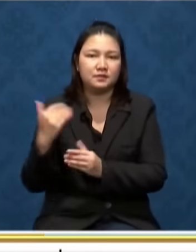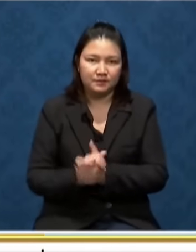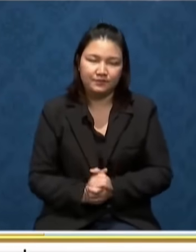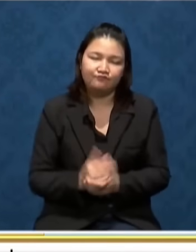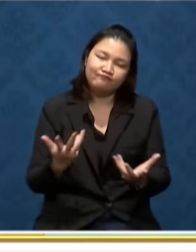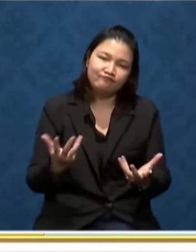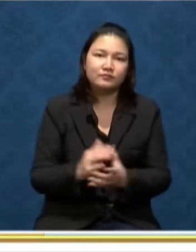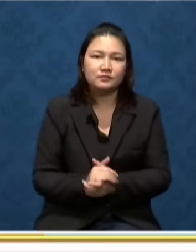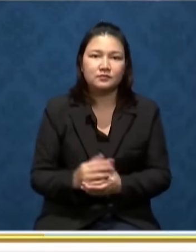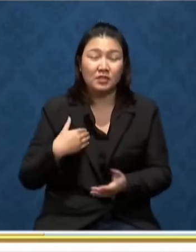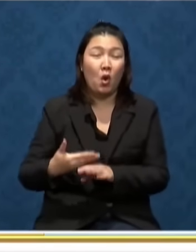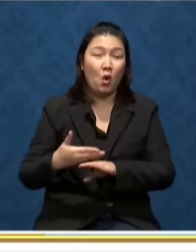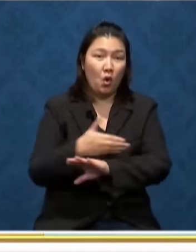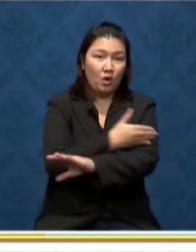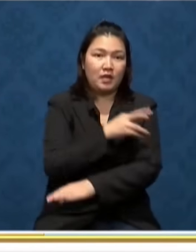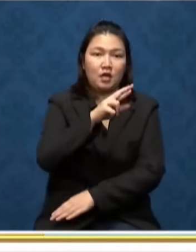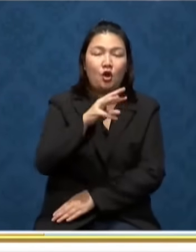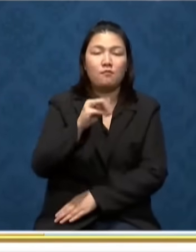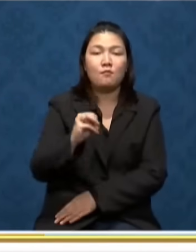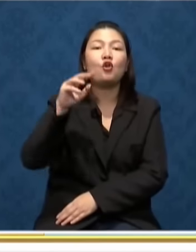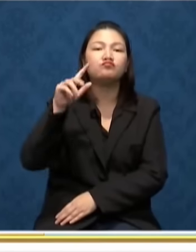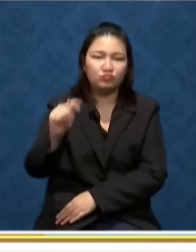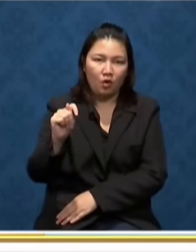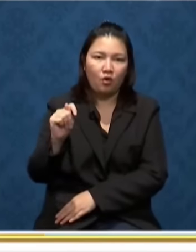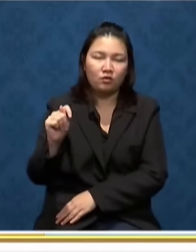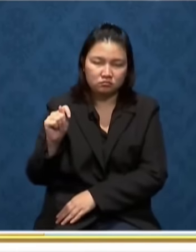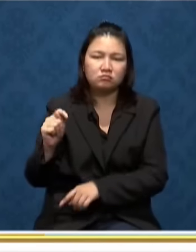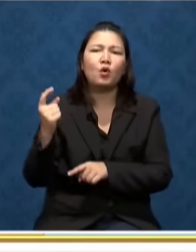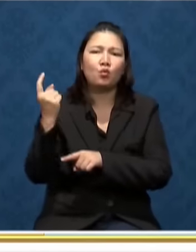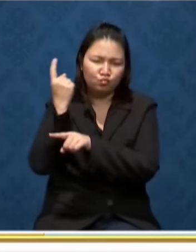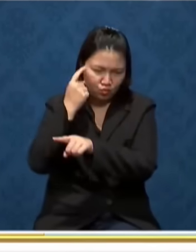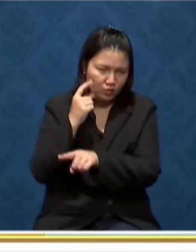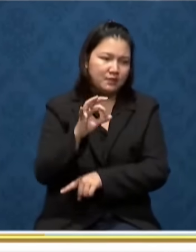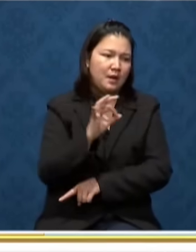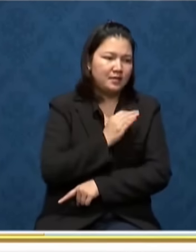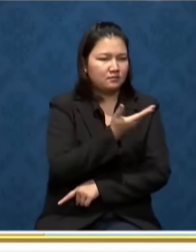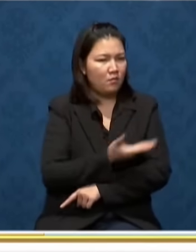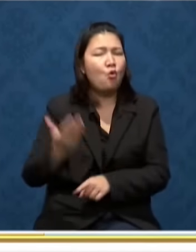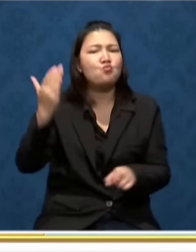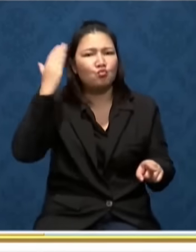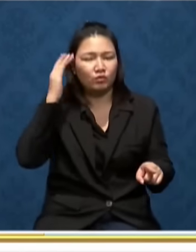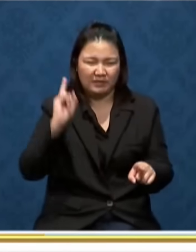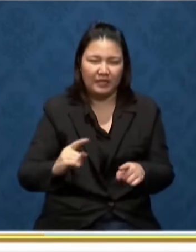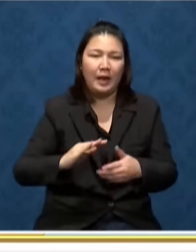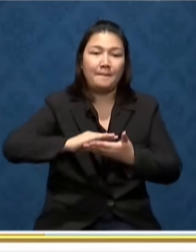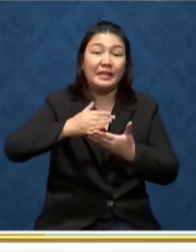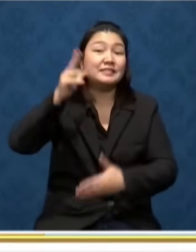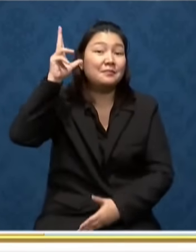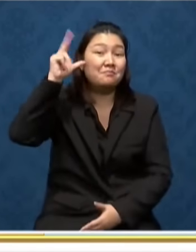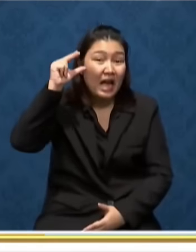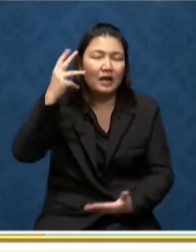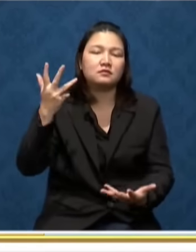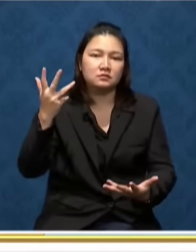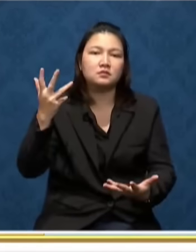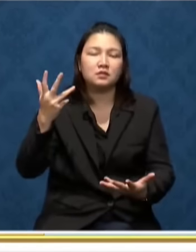ที่ท่านรัฐมนตรีได้อภิปรายในสภาทุกคนก็ทราบครับถ้ารัฐมนตรีก็ทราบว่าบัญชีม้าเนี่ยแหละนะฮะหรือ